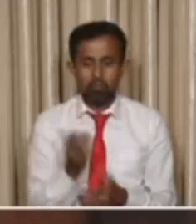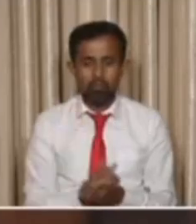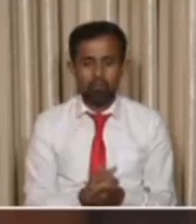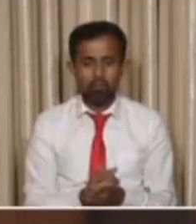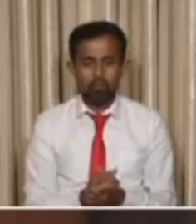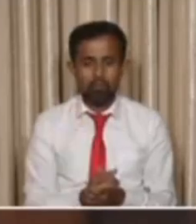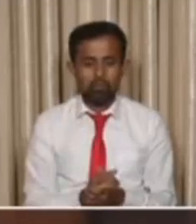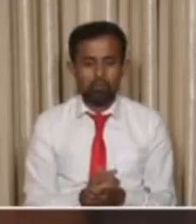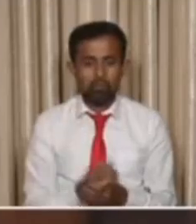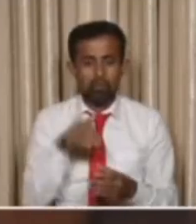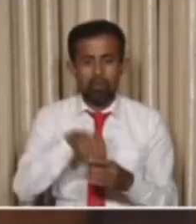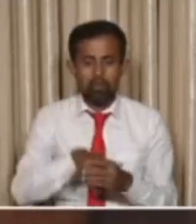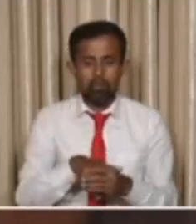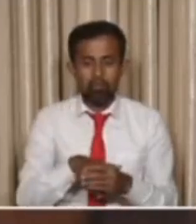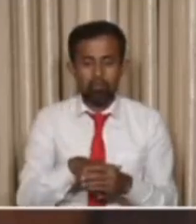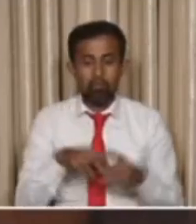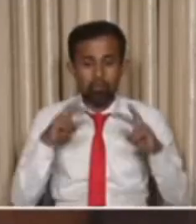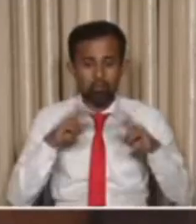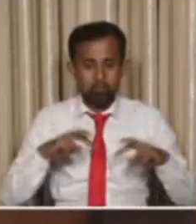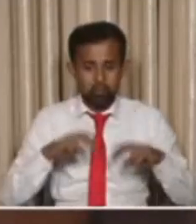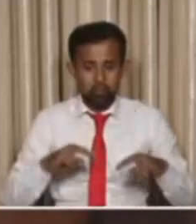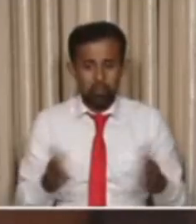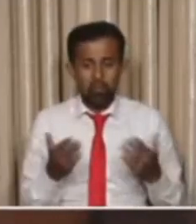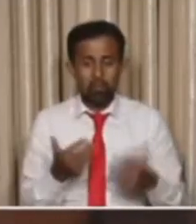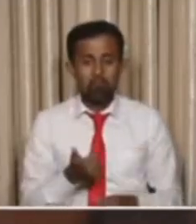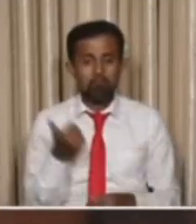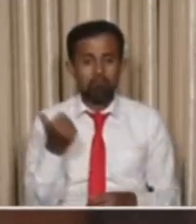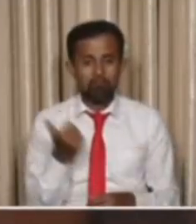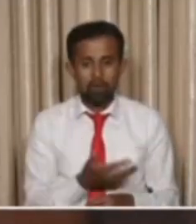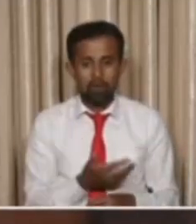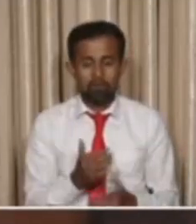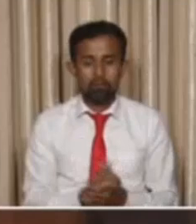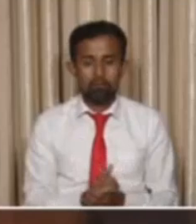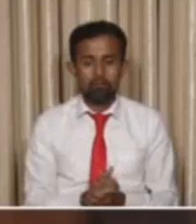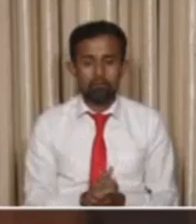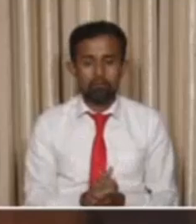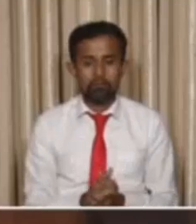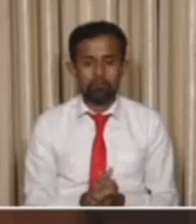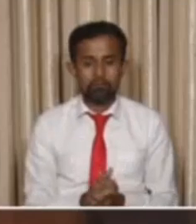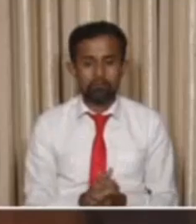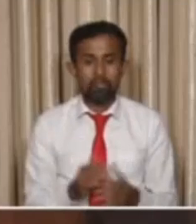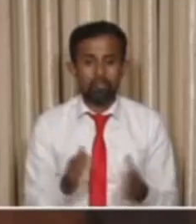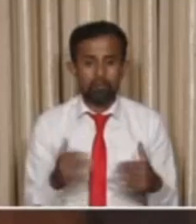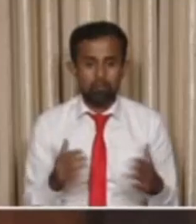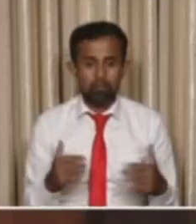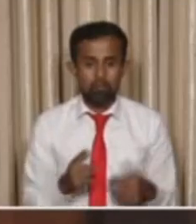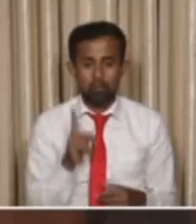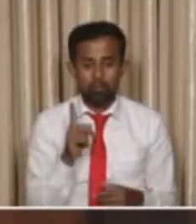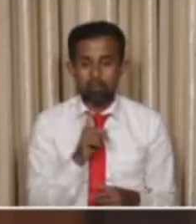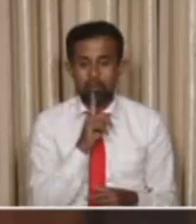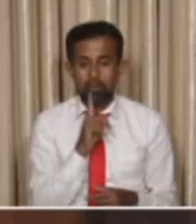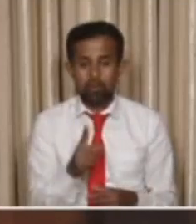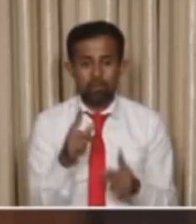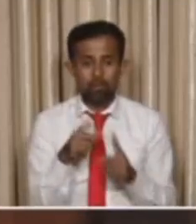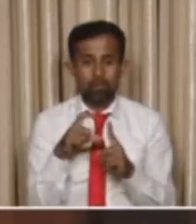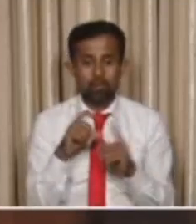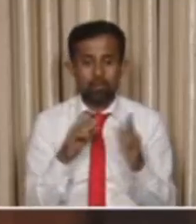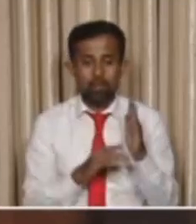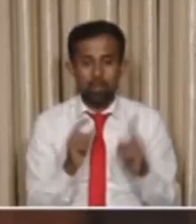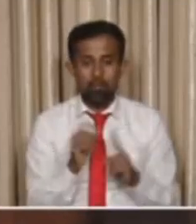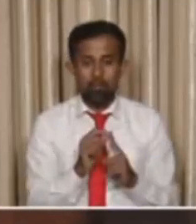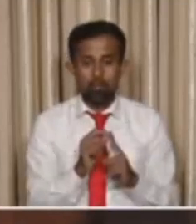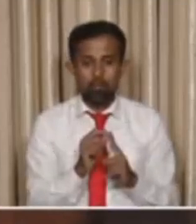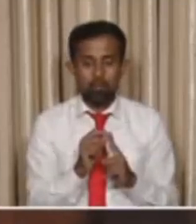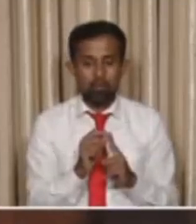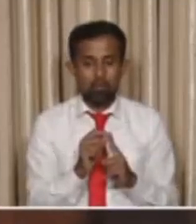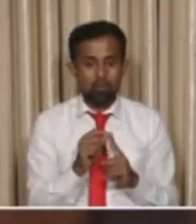சிறப்பாக இருக்கும் நினைக்கிறேன். இதோட சேர்த்து இன்னொரு விடயம், கல்வி அமைச்சிலே பார்த்தீங்கன்னு சொன்னால், இன்று எங்களுடைய மாணவருடைய கல்வியை எடுத்தால், வரலாறு பாடத்தை